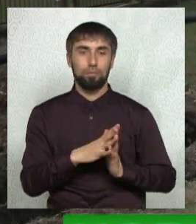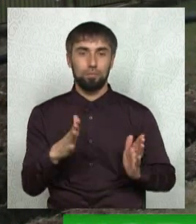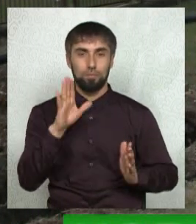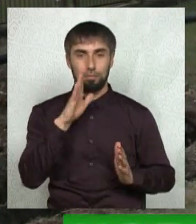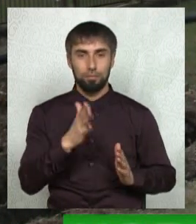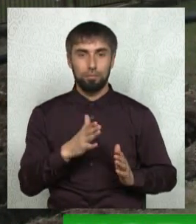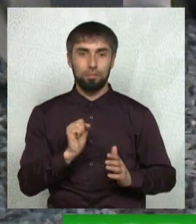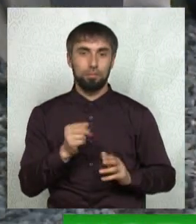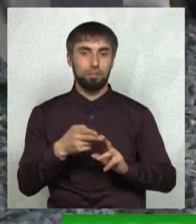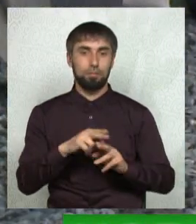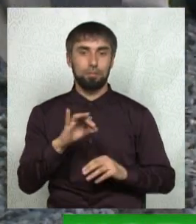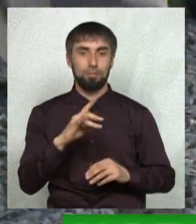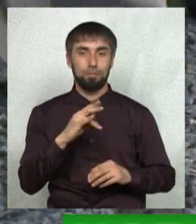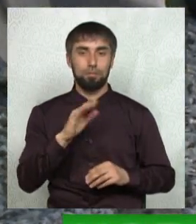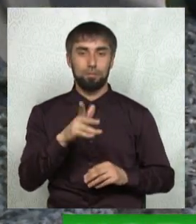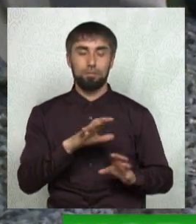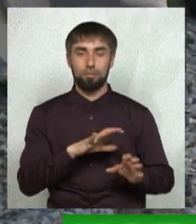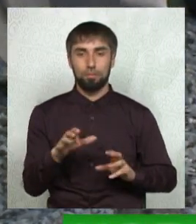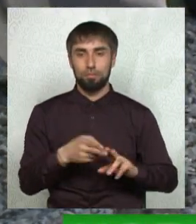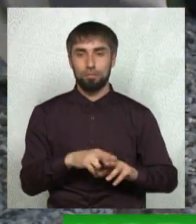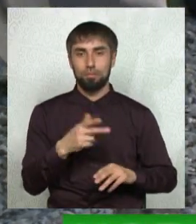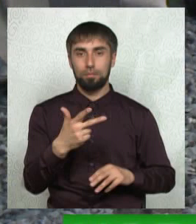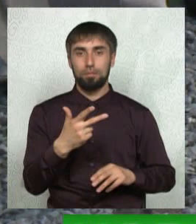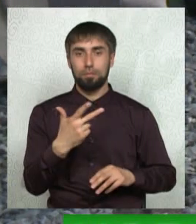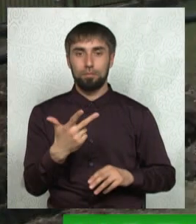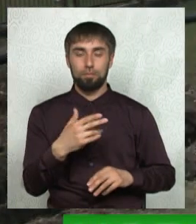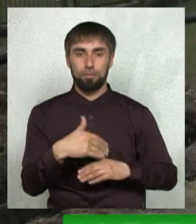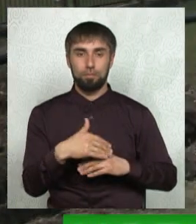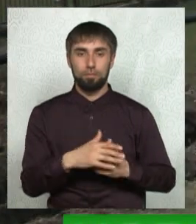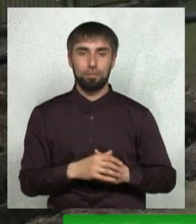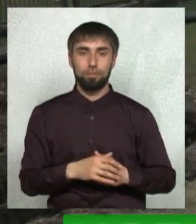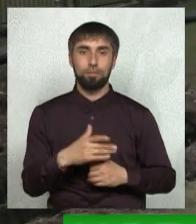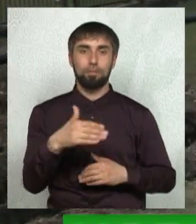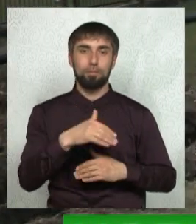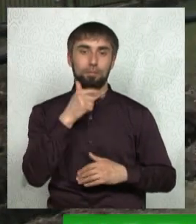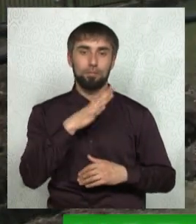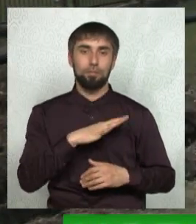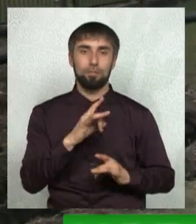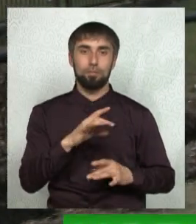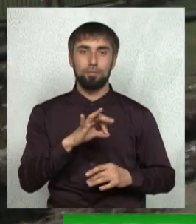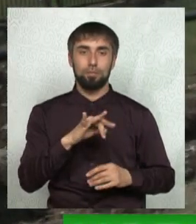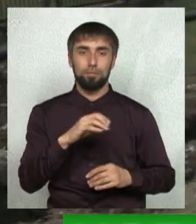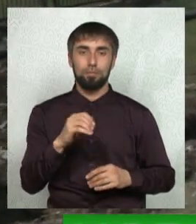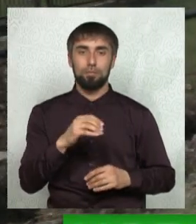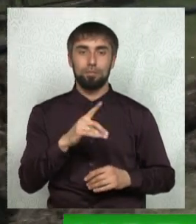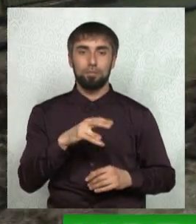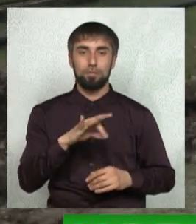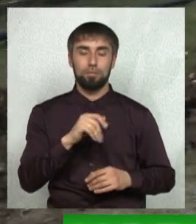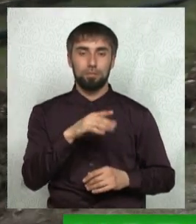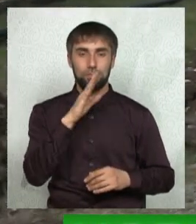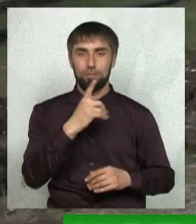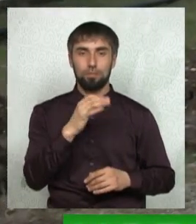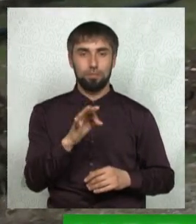будет. А эта скважина будет обслуживать эти 2-3 улицы. Вот эти улицы, про которые я говорю, Орджоникидзе, Лермонтов, 100% у них вода